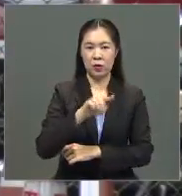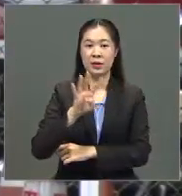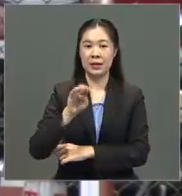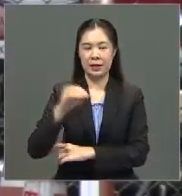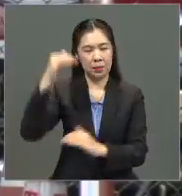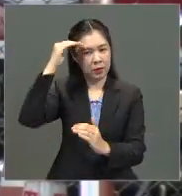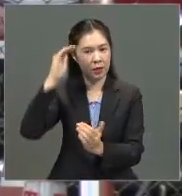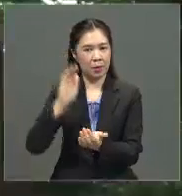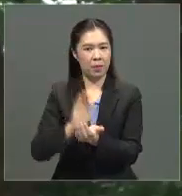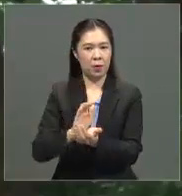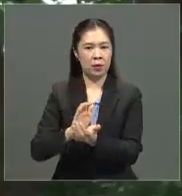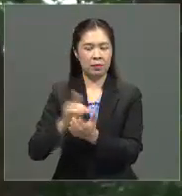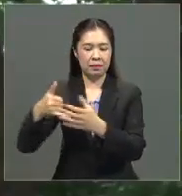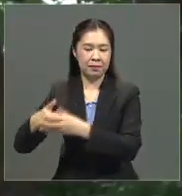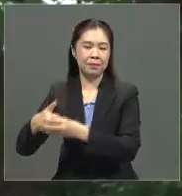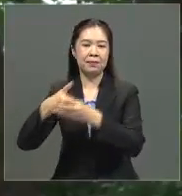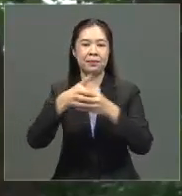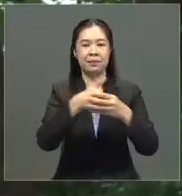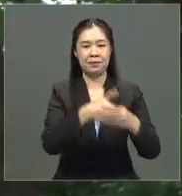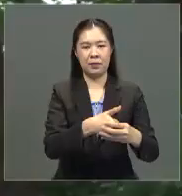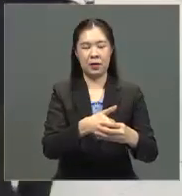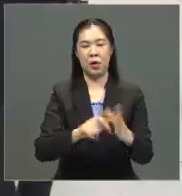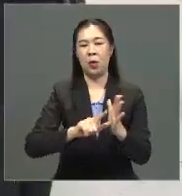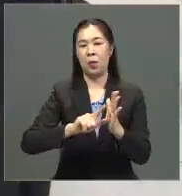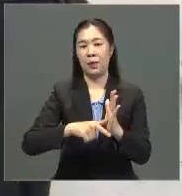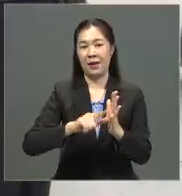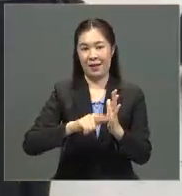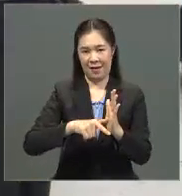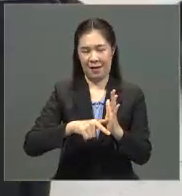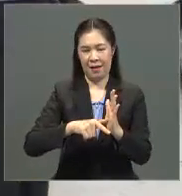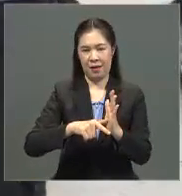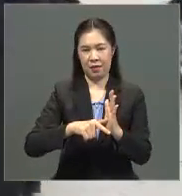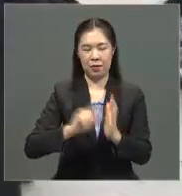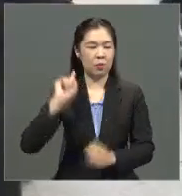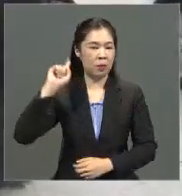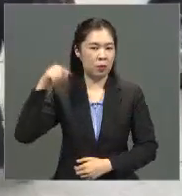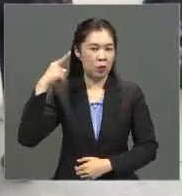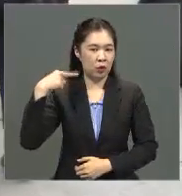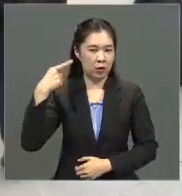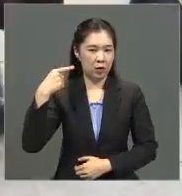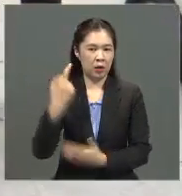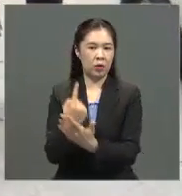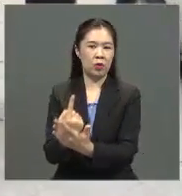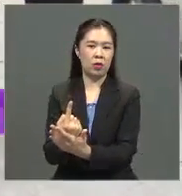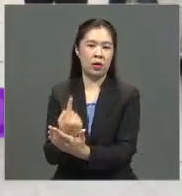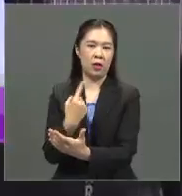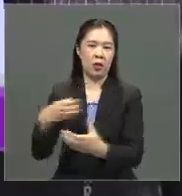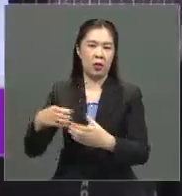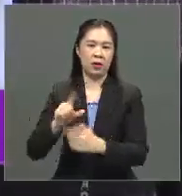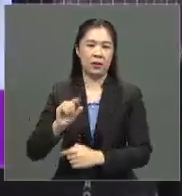สน.สำราญราษฎร์คุมตัวนายบารมีชัยรัตน์นะครับเลขาธิการสมัชชาคนจนนางสุวรรณาตาลเหล็กแกนนำกลุ่ม 24